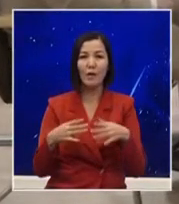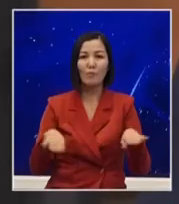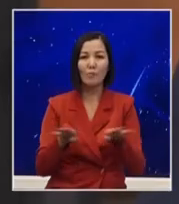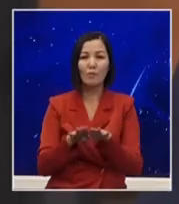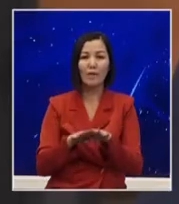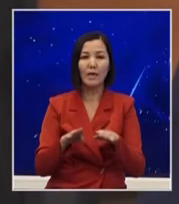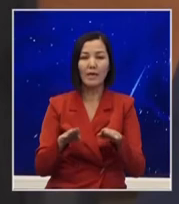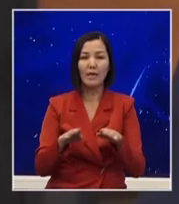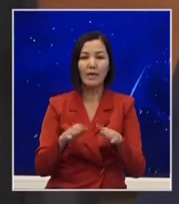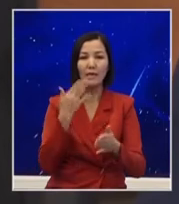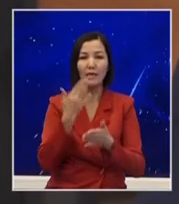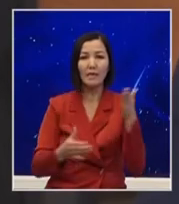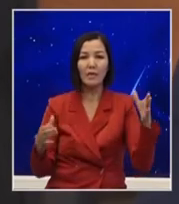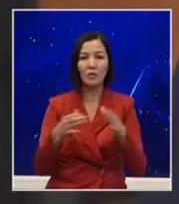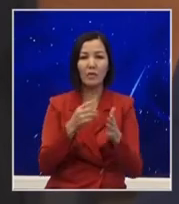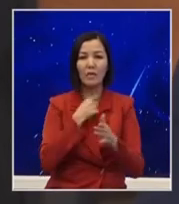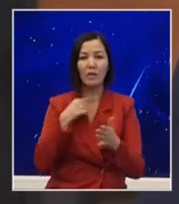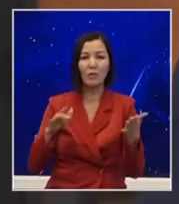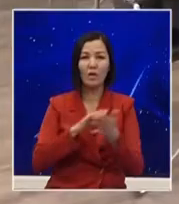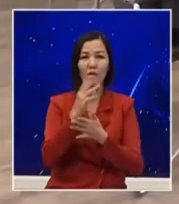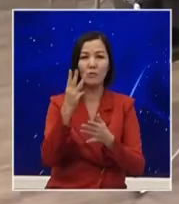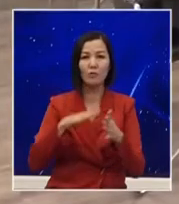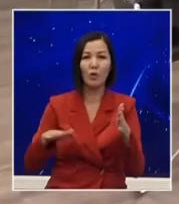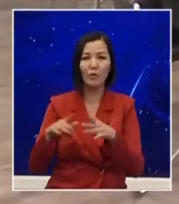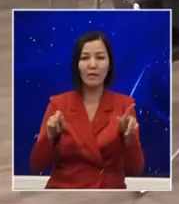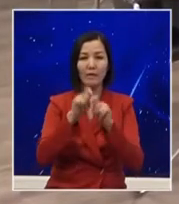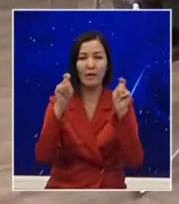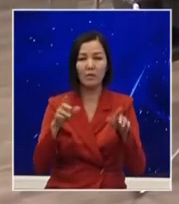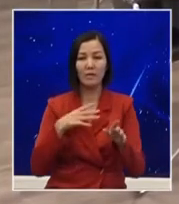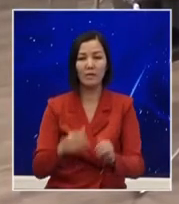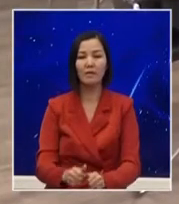мұндай кеңес орталығы Талдықорған қаласы мен өңірдің 3 ауданында ашылған.